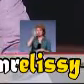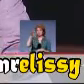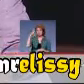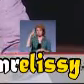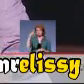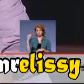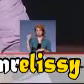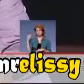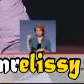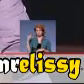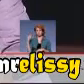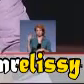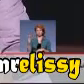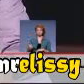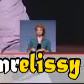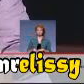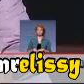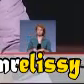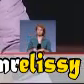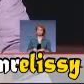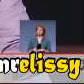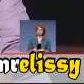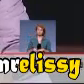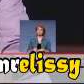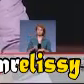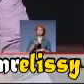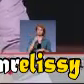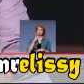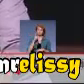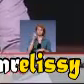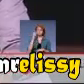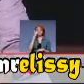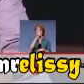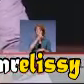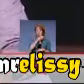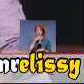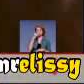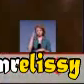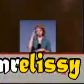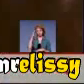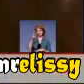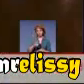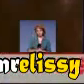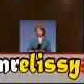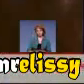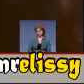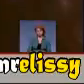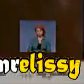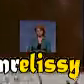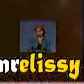الخناقه حاره والميت قول انت بقى تصبحوا على